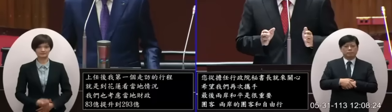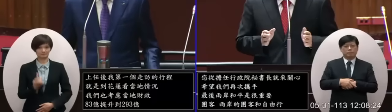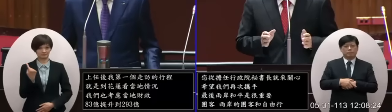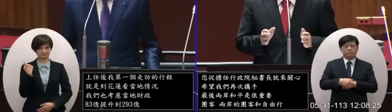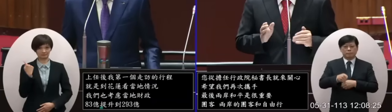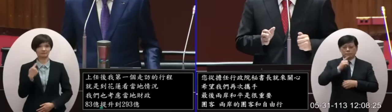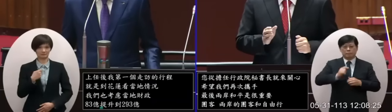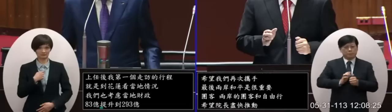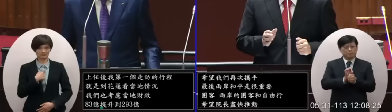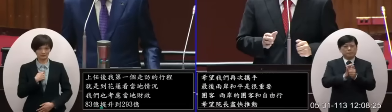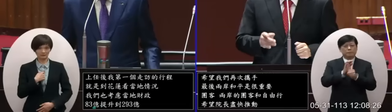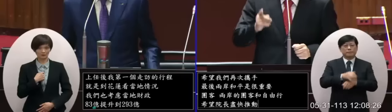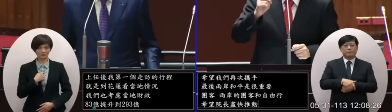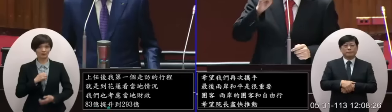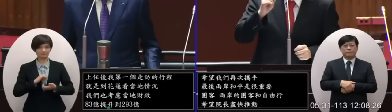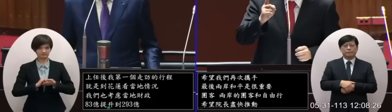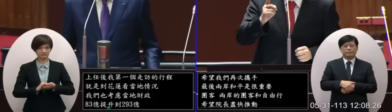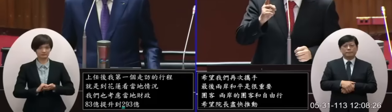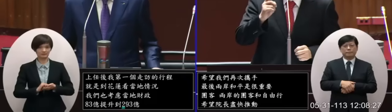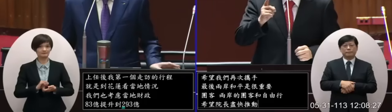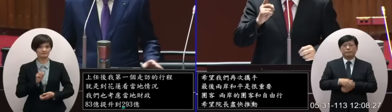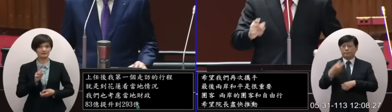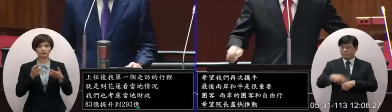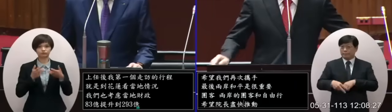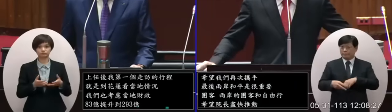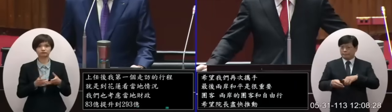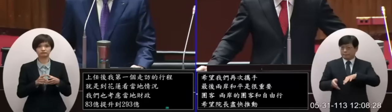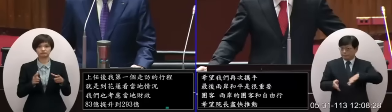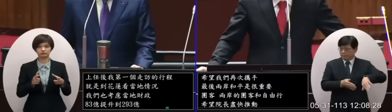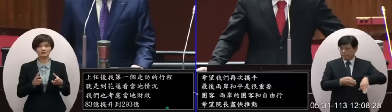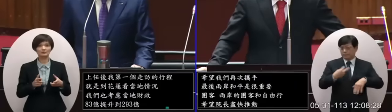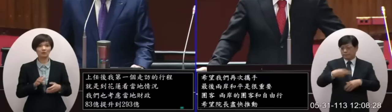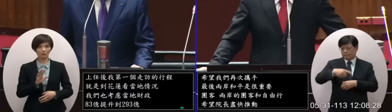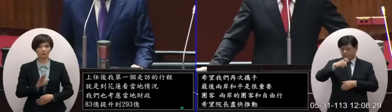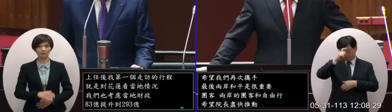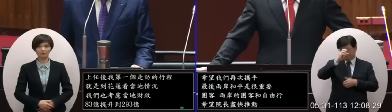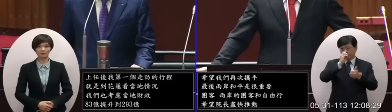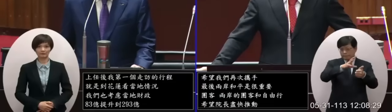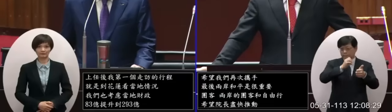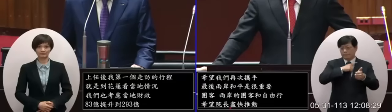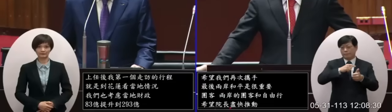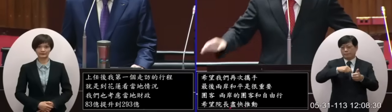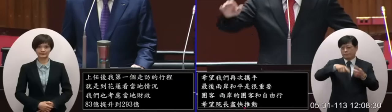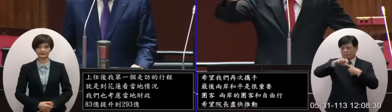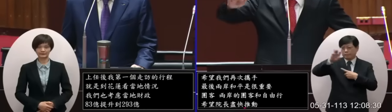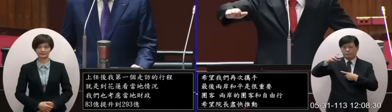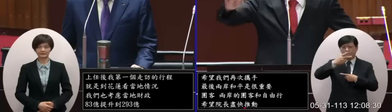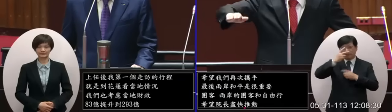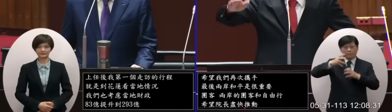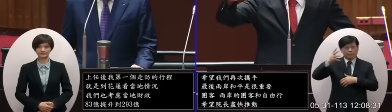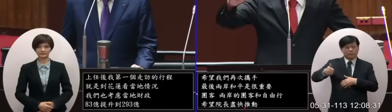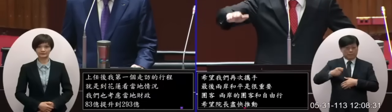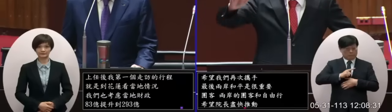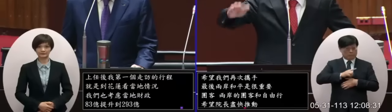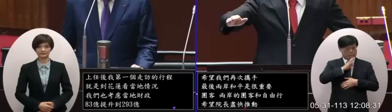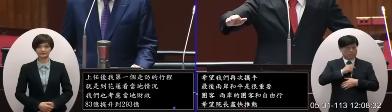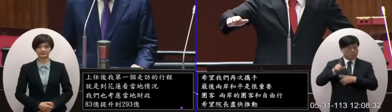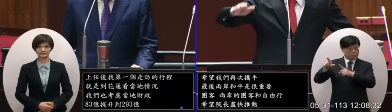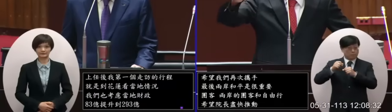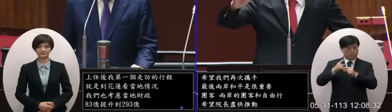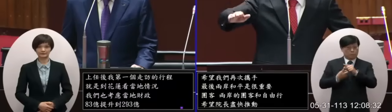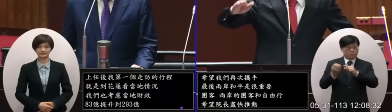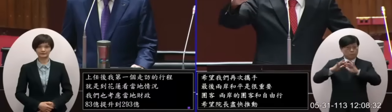天已经做了一个重大的决定。 另外，也希望提醒赖总统，你是按照中华民国宪